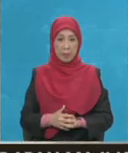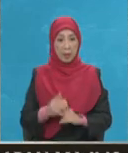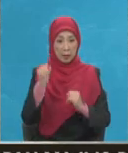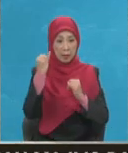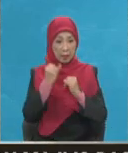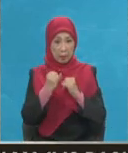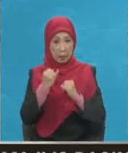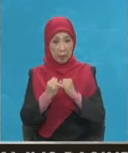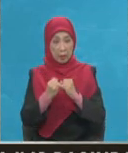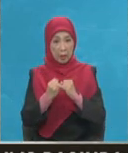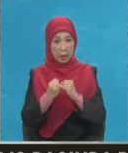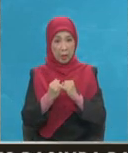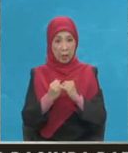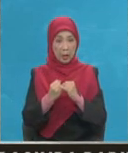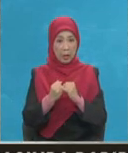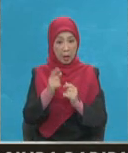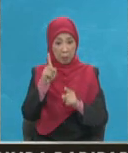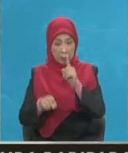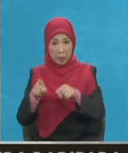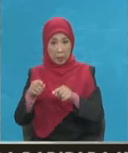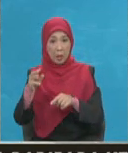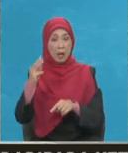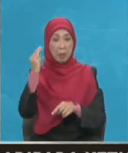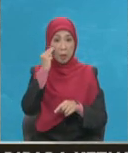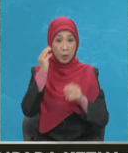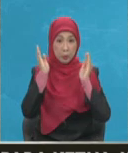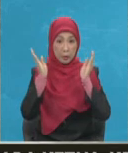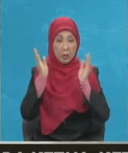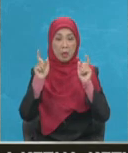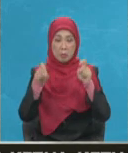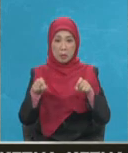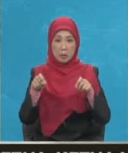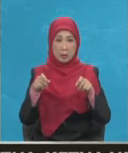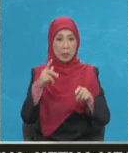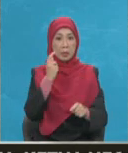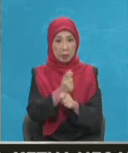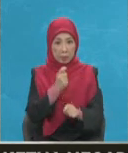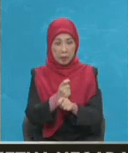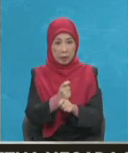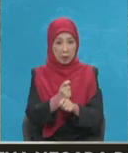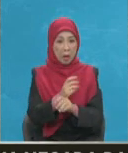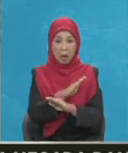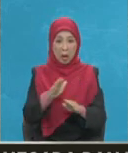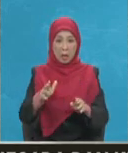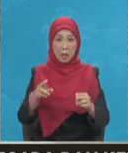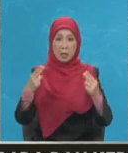Identiti puak-puak ini, tradisi budayanya mesti kita dikakalkan. Supaya jangan kita ni hilang